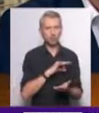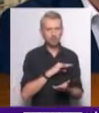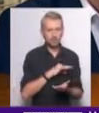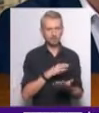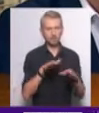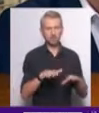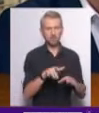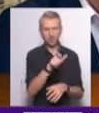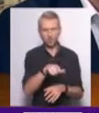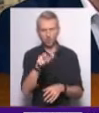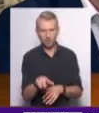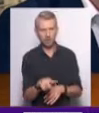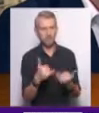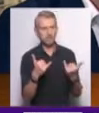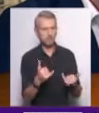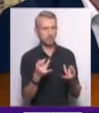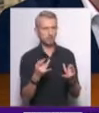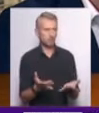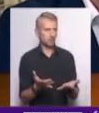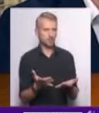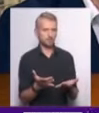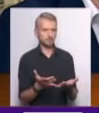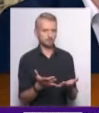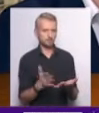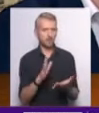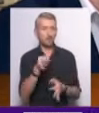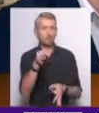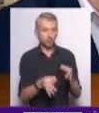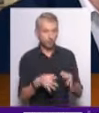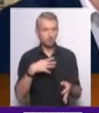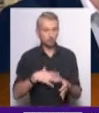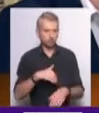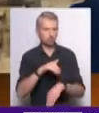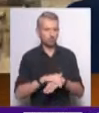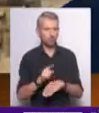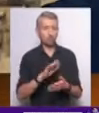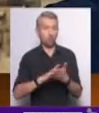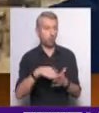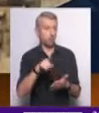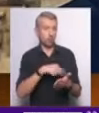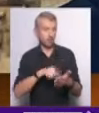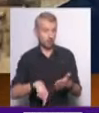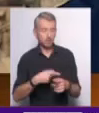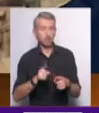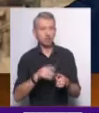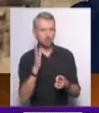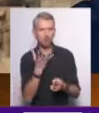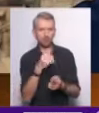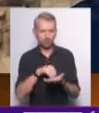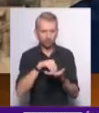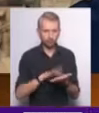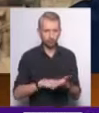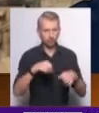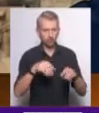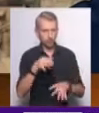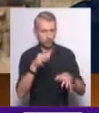мешканців зараз просто... Ну, в суді доведеться констатувати, що договір розірваний, це буде закріплене ще рішенням суду, і